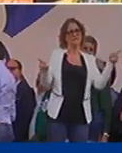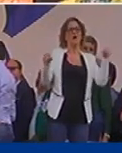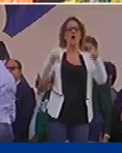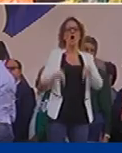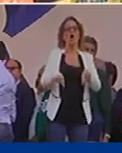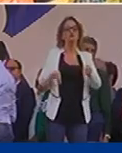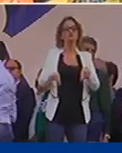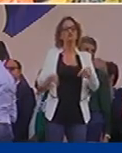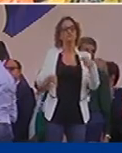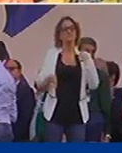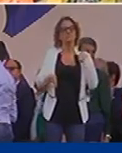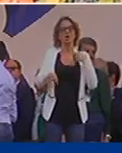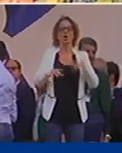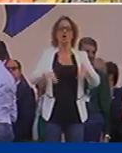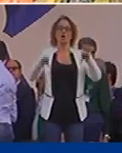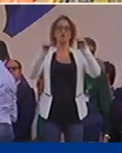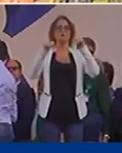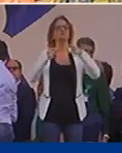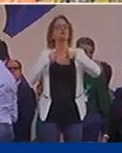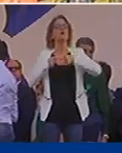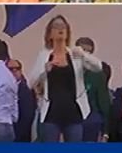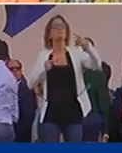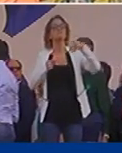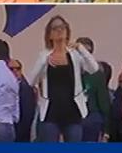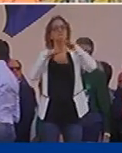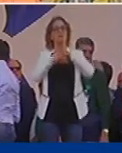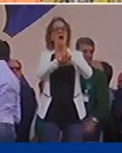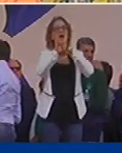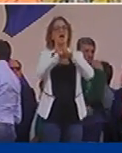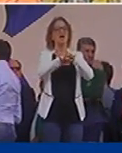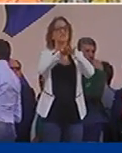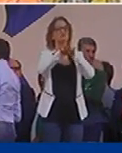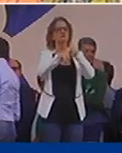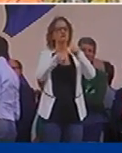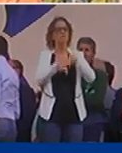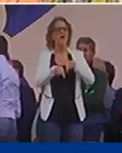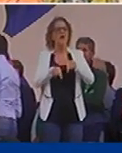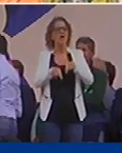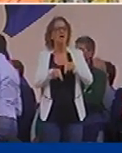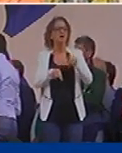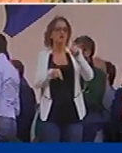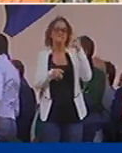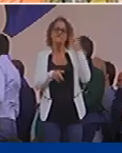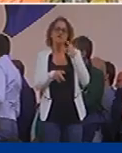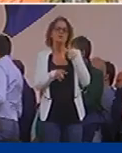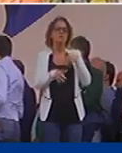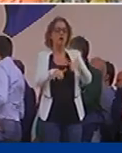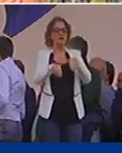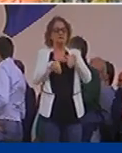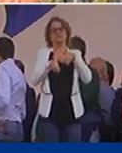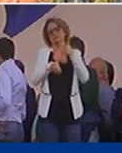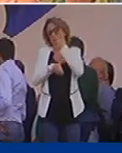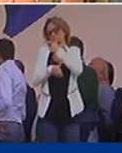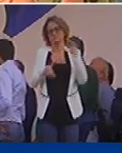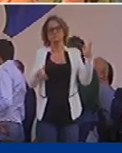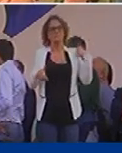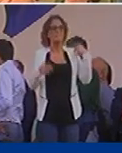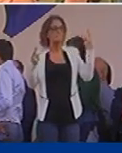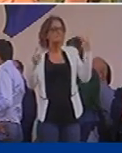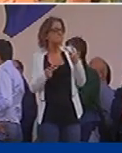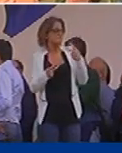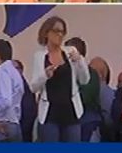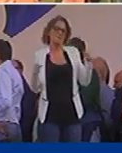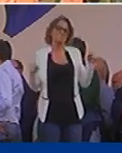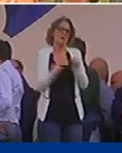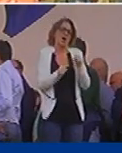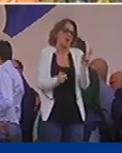oggi, per quanto mi riguarda, comincia una lunga marcia che non mi vedrà arretrare di 1 mmro. Non mi fanno paura semmai mi